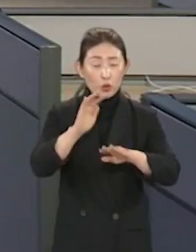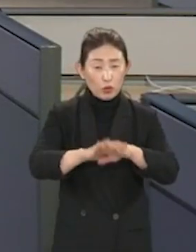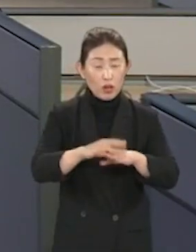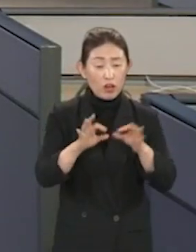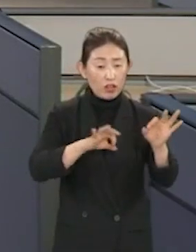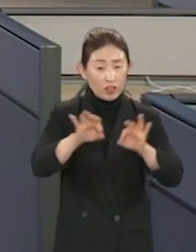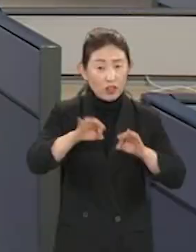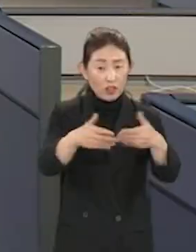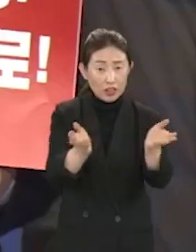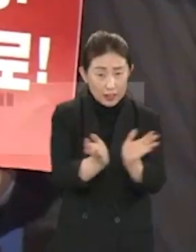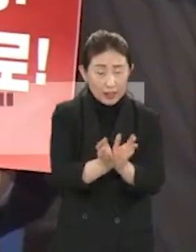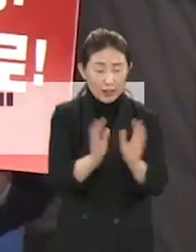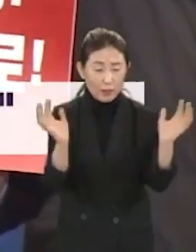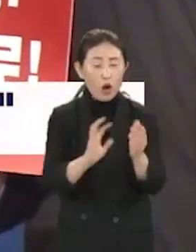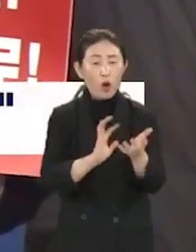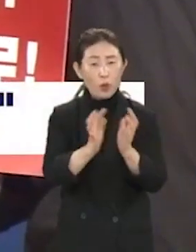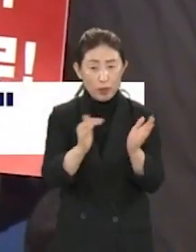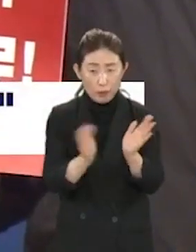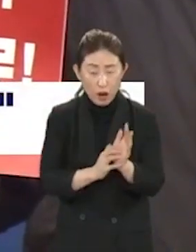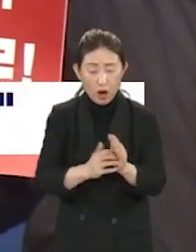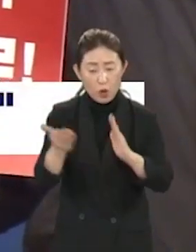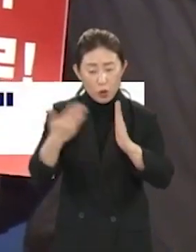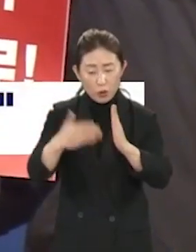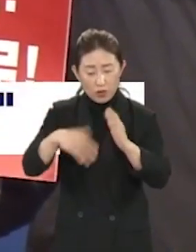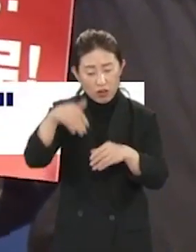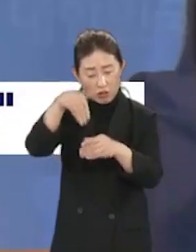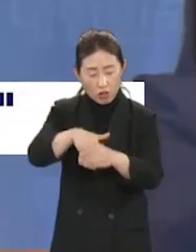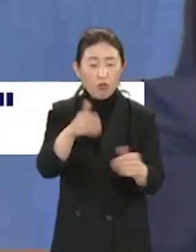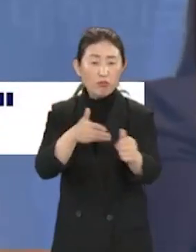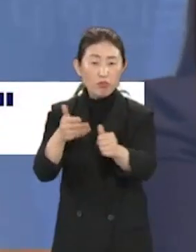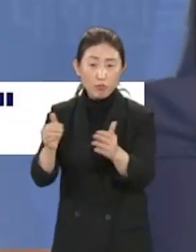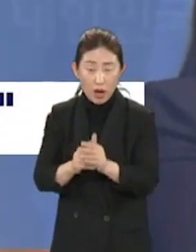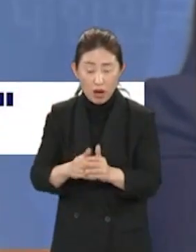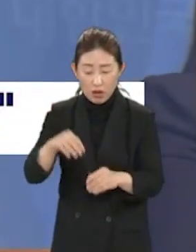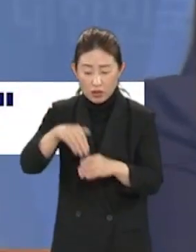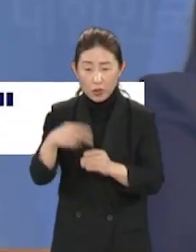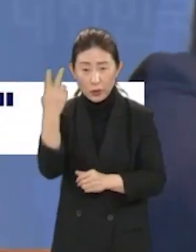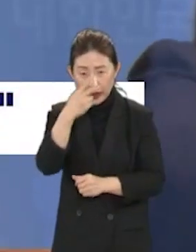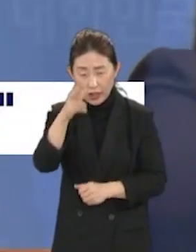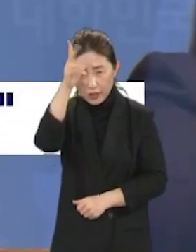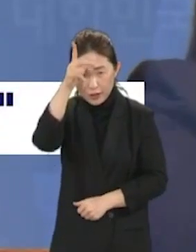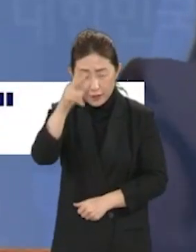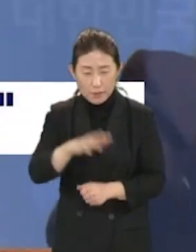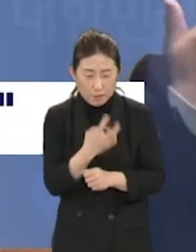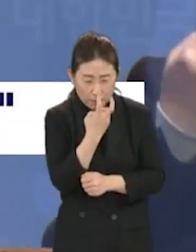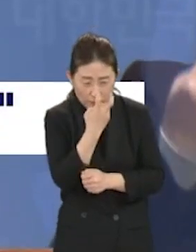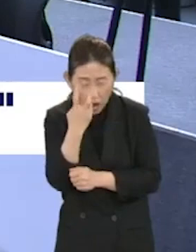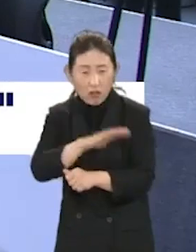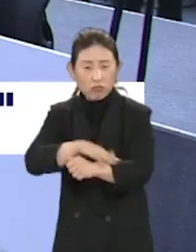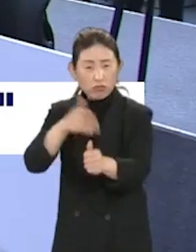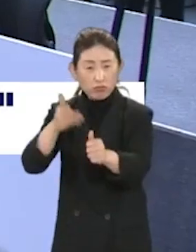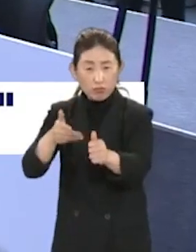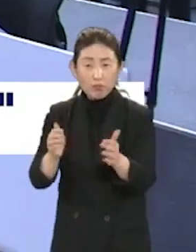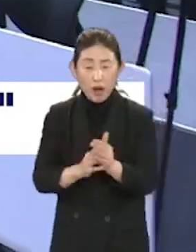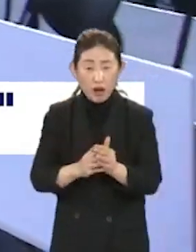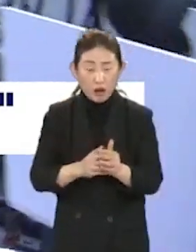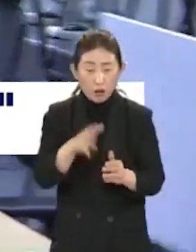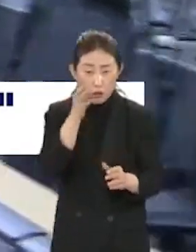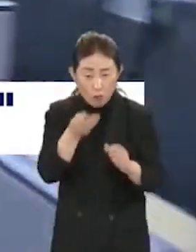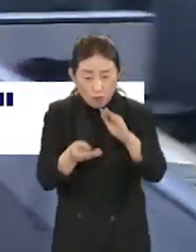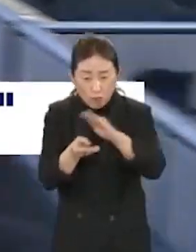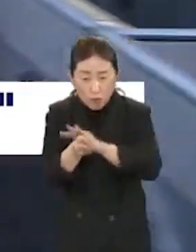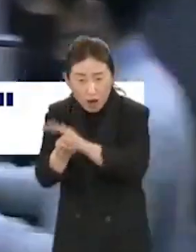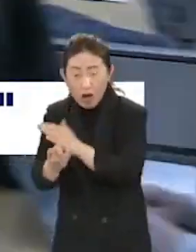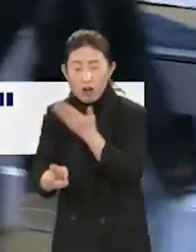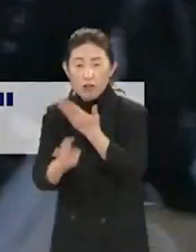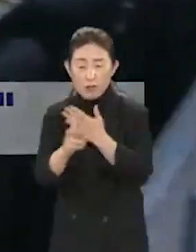농업경영인단체와 공동회견을 열어 공정선거를 촉구하는 한편 선관위와 경찰에 적극 감시를 요청하고 금품선거를 막을